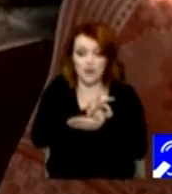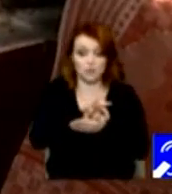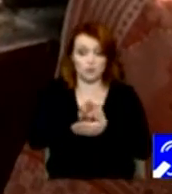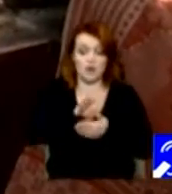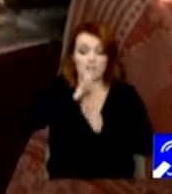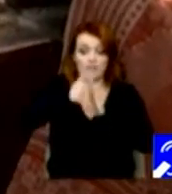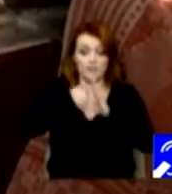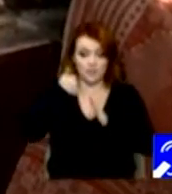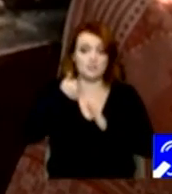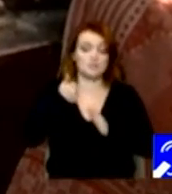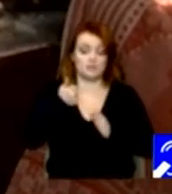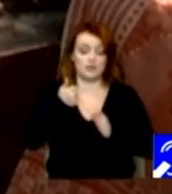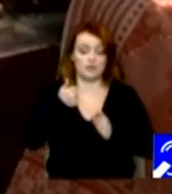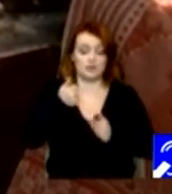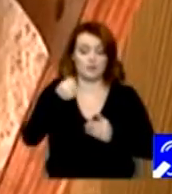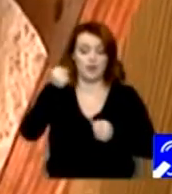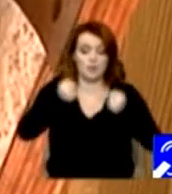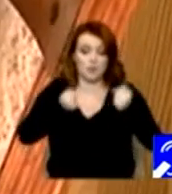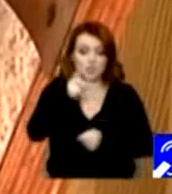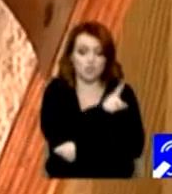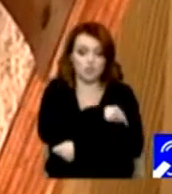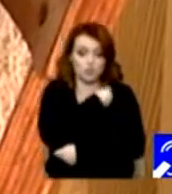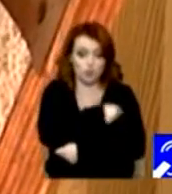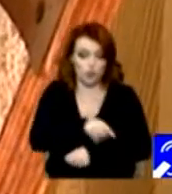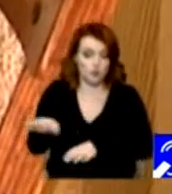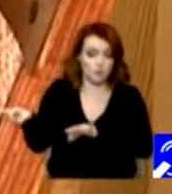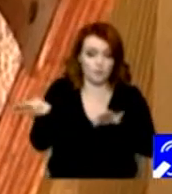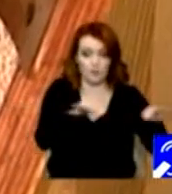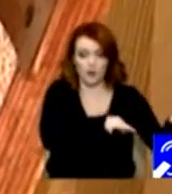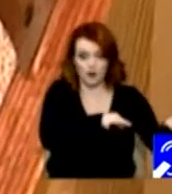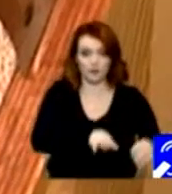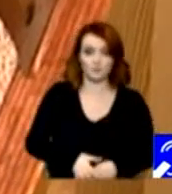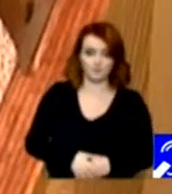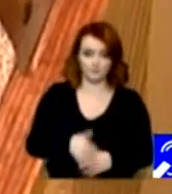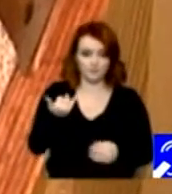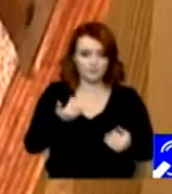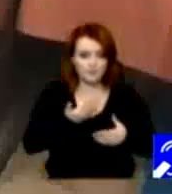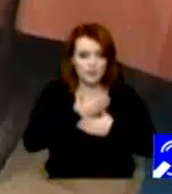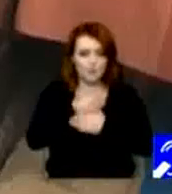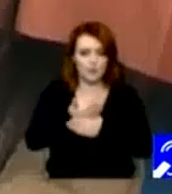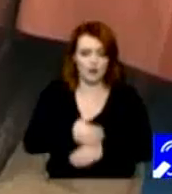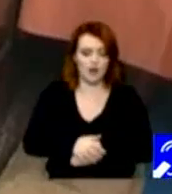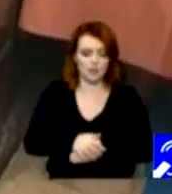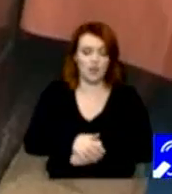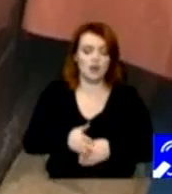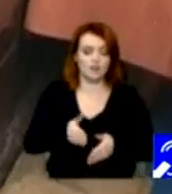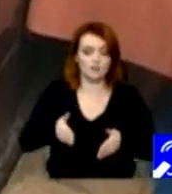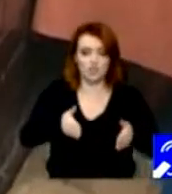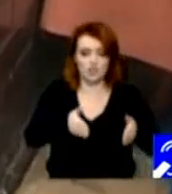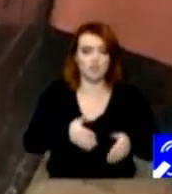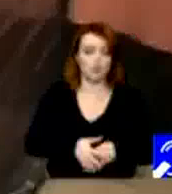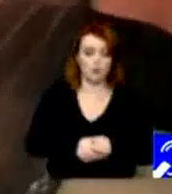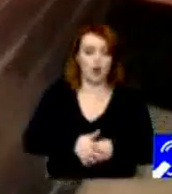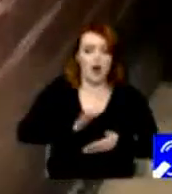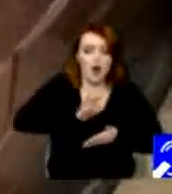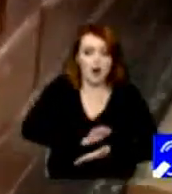din locuința bărbatului era defectă ele a fost preluat de o echipă de medici și resuscitat în drum spre spital potrivit